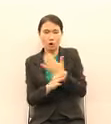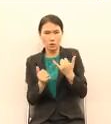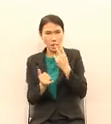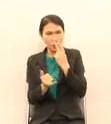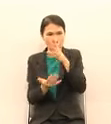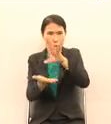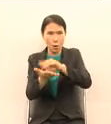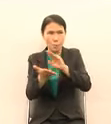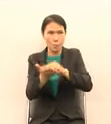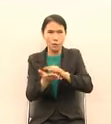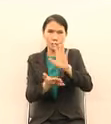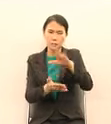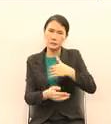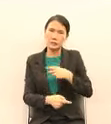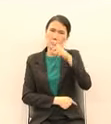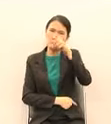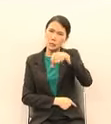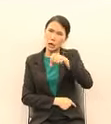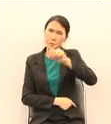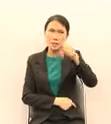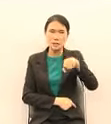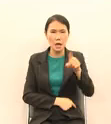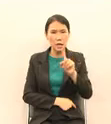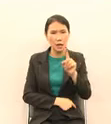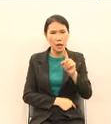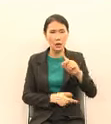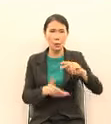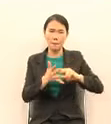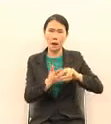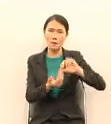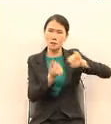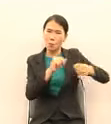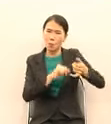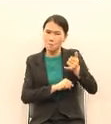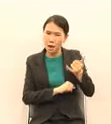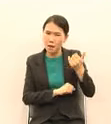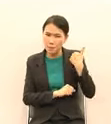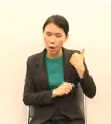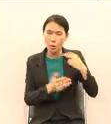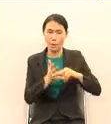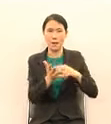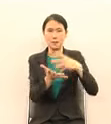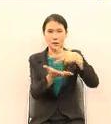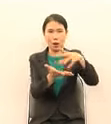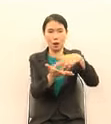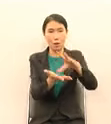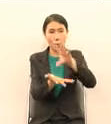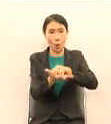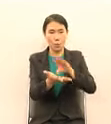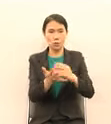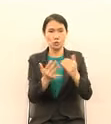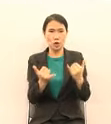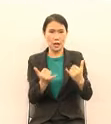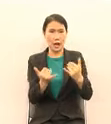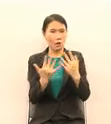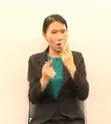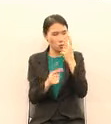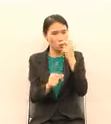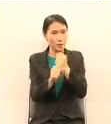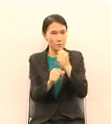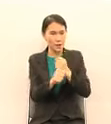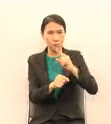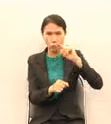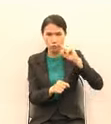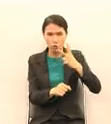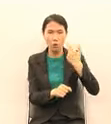คลีนออกมาว่าเกี่ยวกับสนามมวยหรือเปล่าอะไรอย่างนี้เนี่ยนะครับอันนี้ก็ต้องเรียนว่าเรายังไม่จบนะครับเพราะว่า